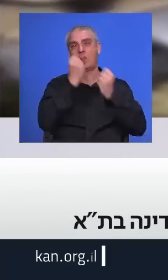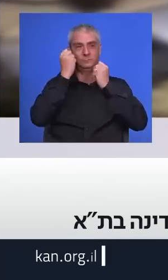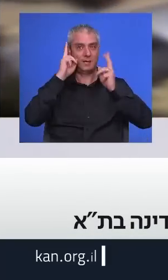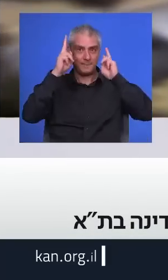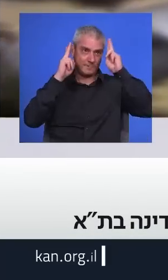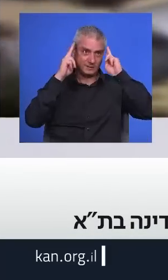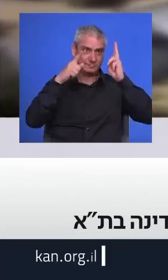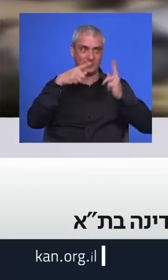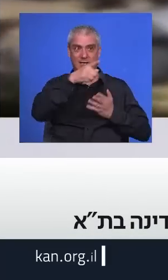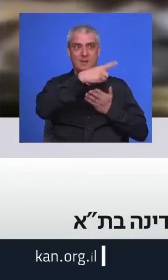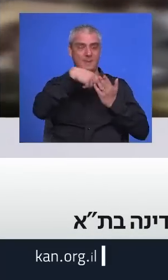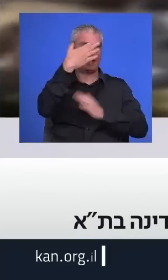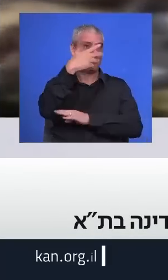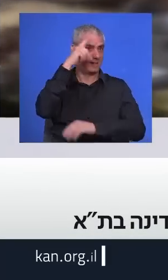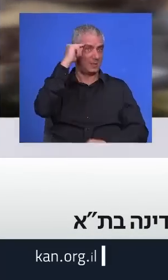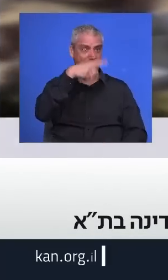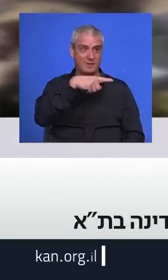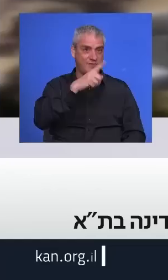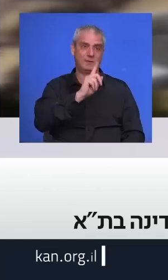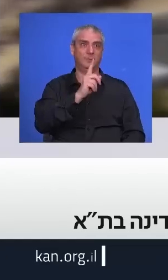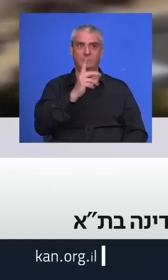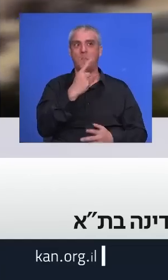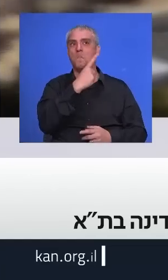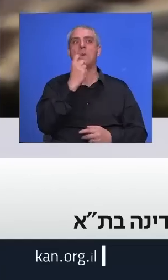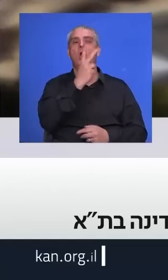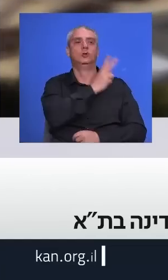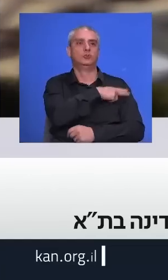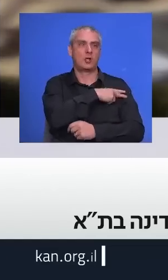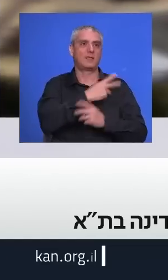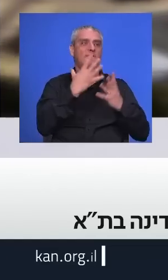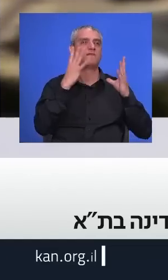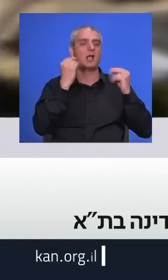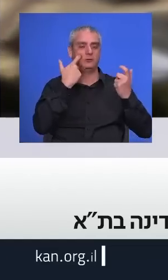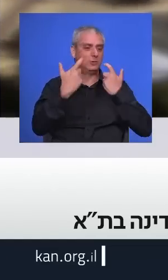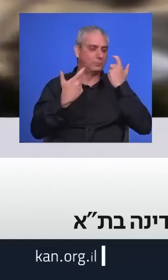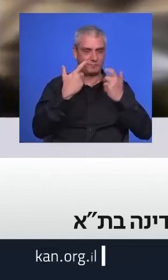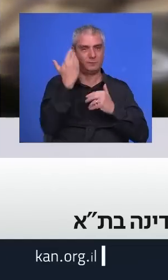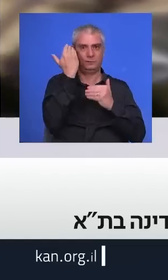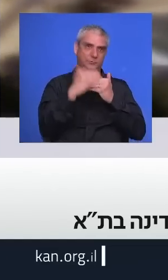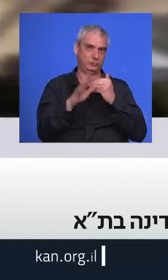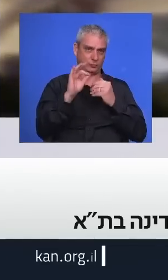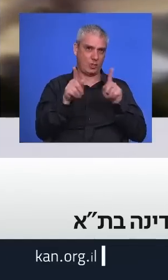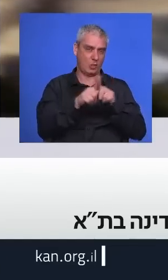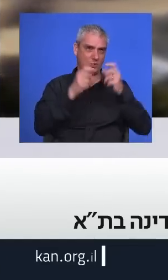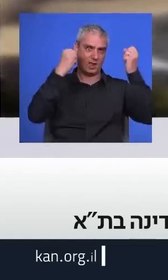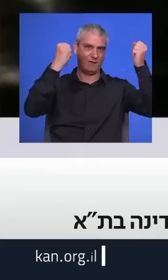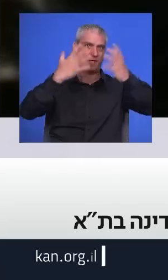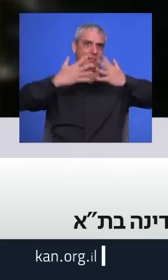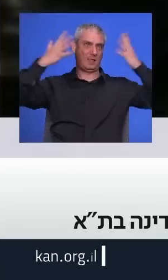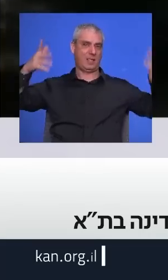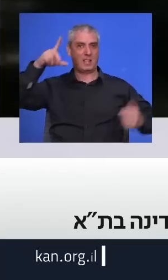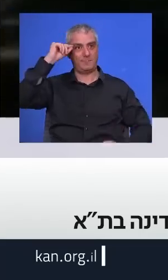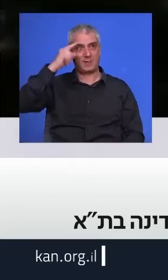מספרה בכיכר המדינה בתל אביב על ידי מאות שוטרים ועשרות מאבטחים בסיומה של אותה הפגנת ענק בתל